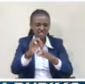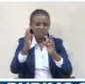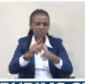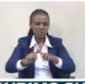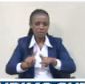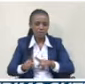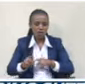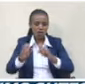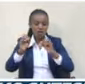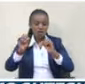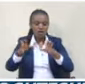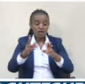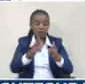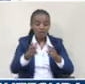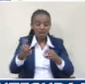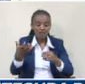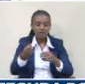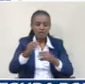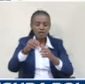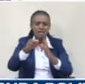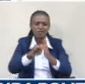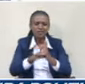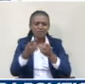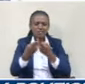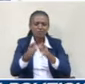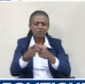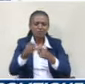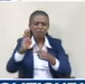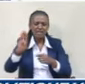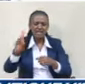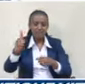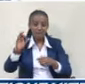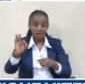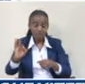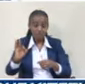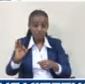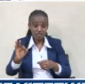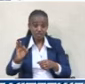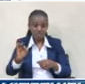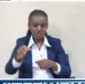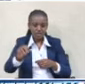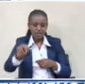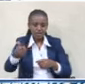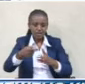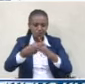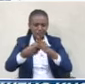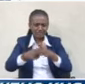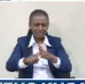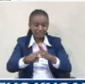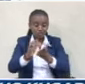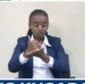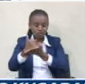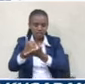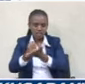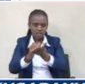bitandukanye Musanzwe hari izindi gahunda dusanzwe twumva nkari nka BDF igifasha nabo barwemeza mirimo bagitangira kuba bateza